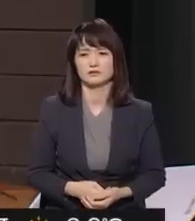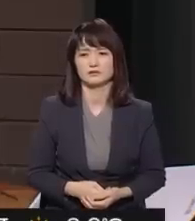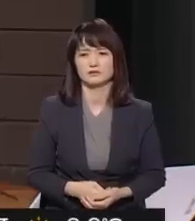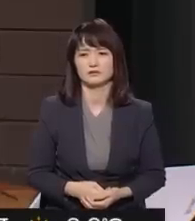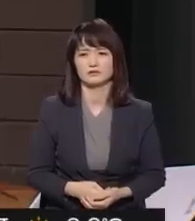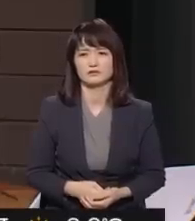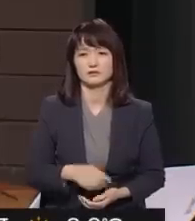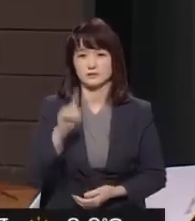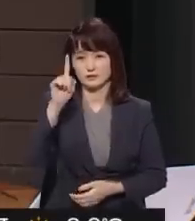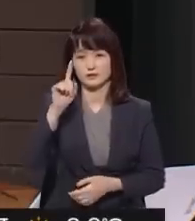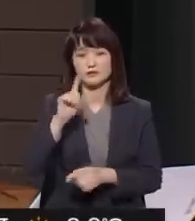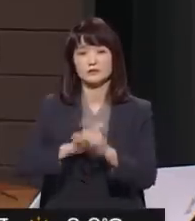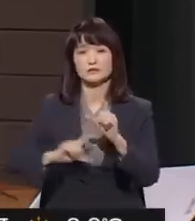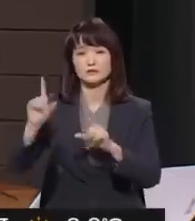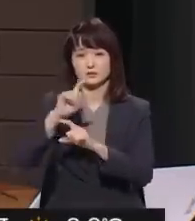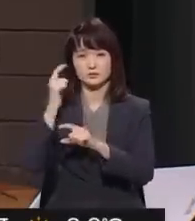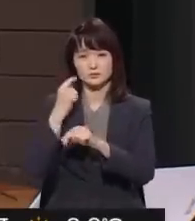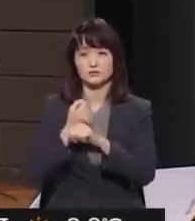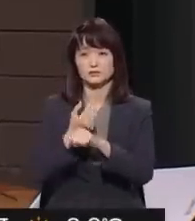한 가지 더 전해드리면이